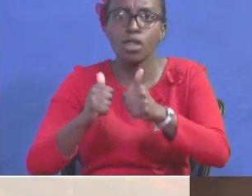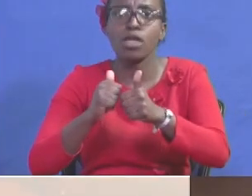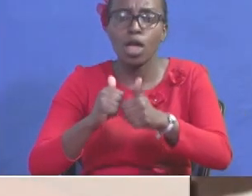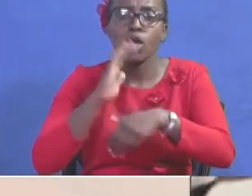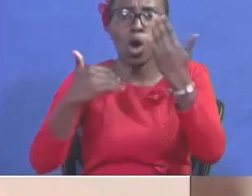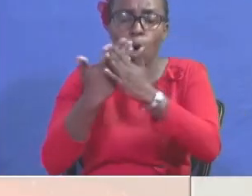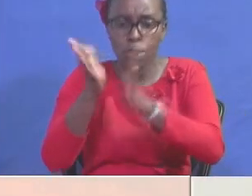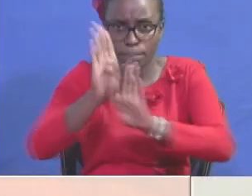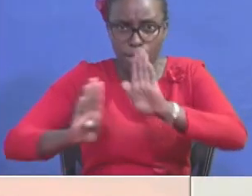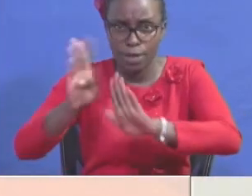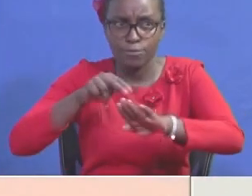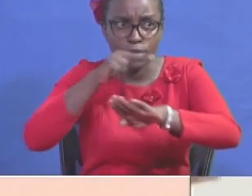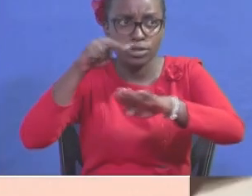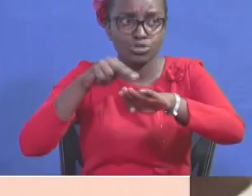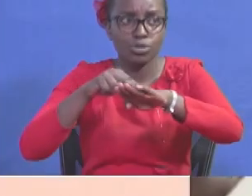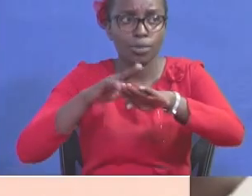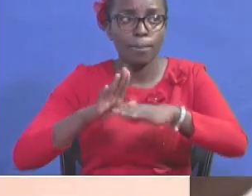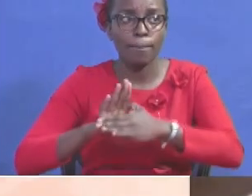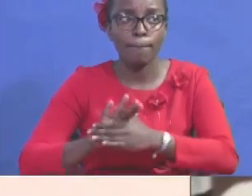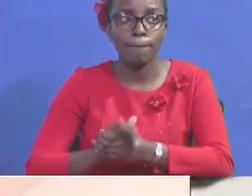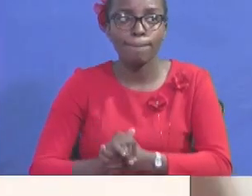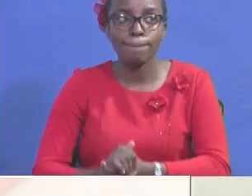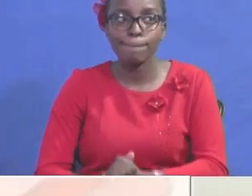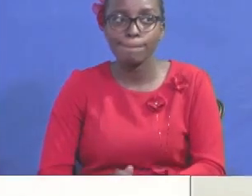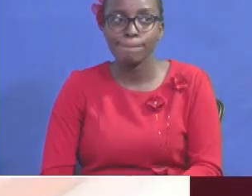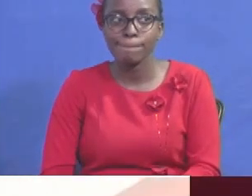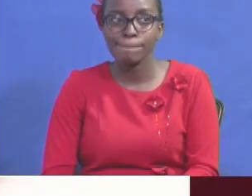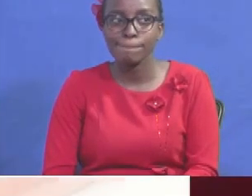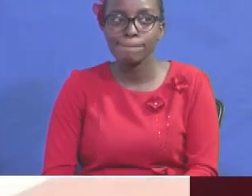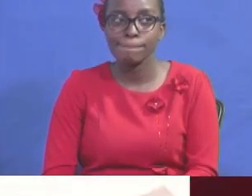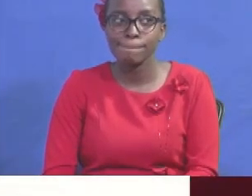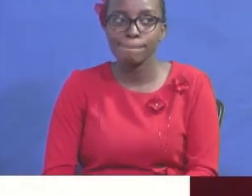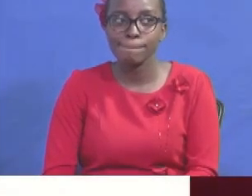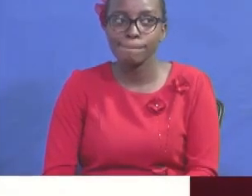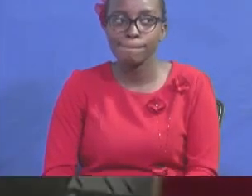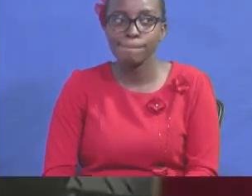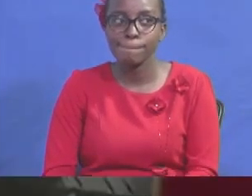ya tabia nchi barani. Brenda Nyongesa, Ninga Keyo.